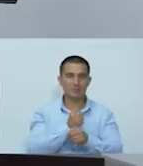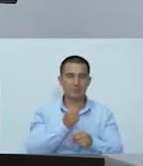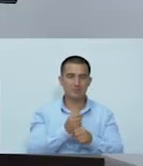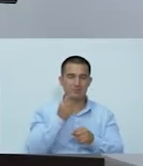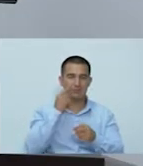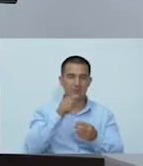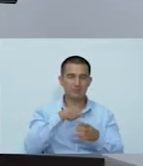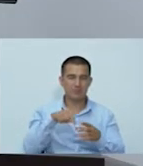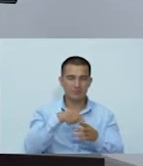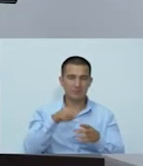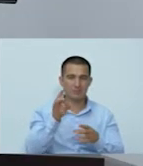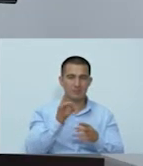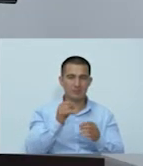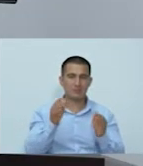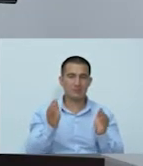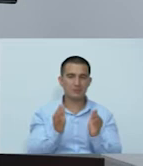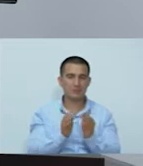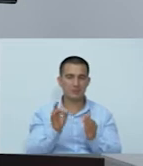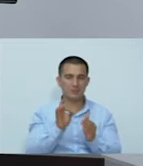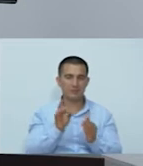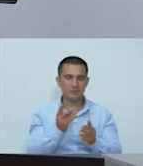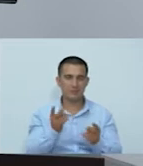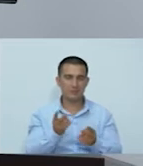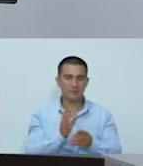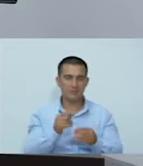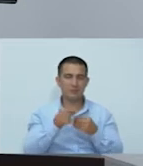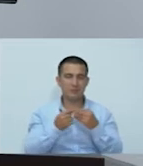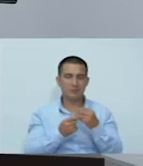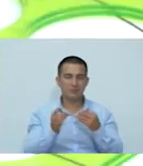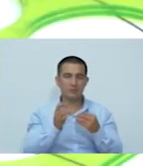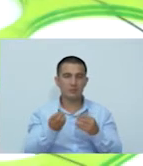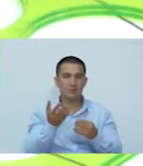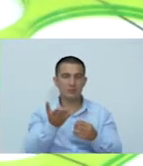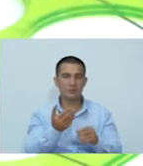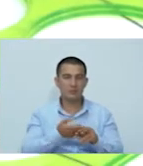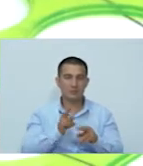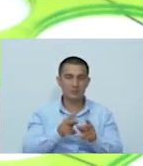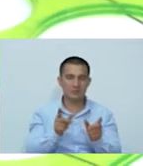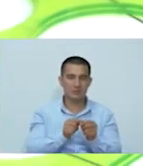Buning uchun kichikroq diametr tanlaymiz, masalan 10 diametri.